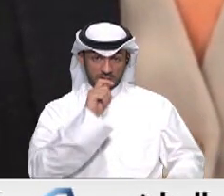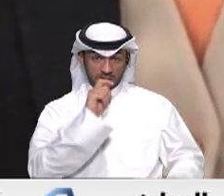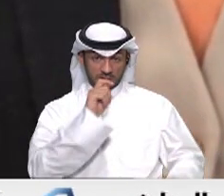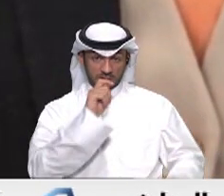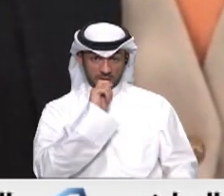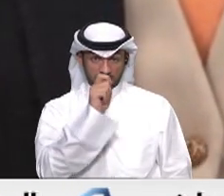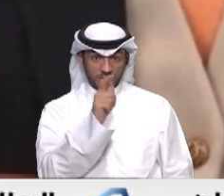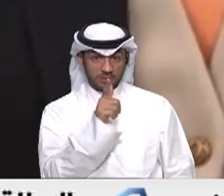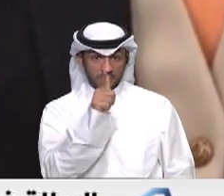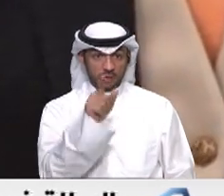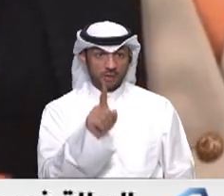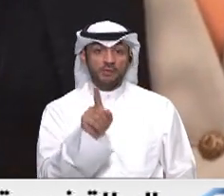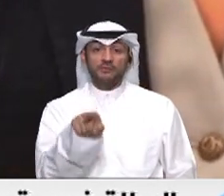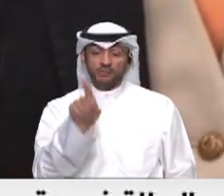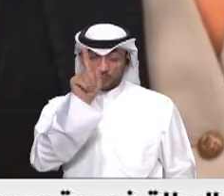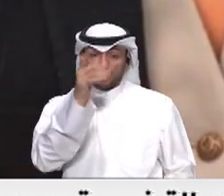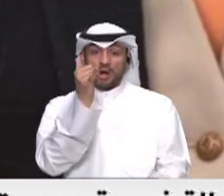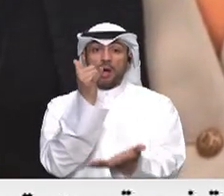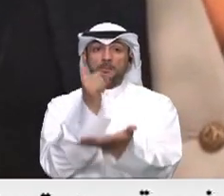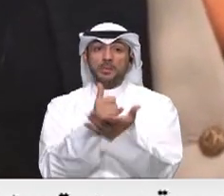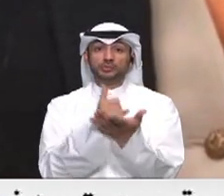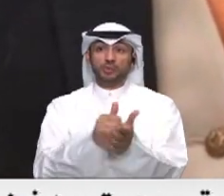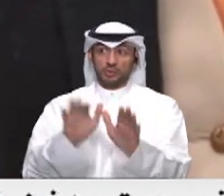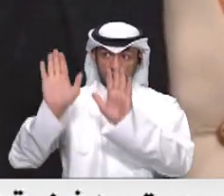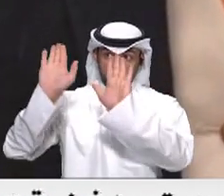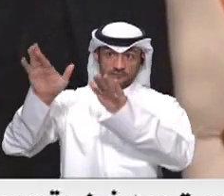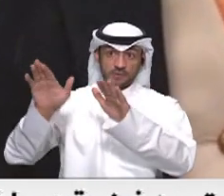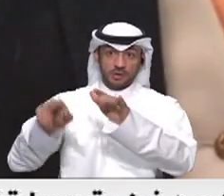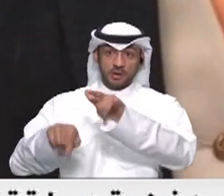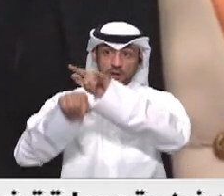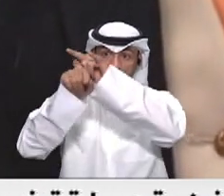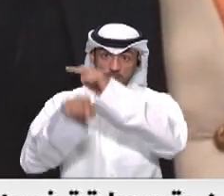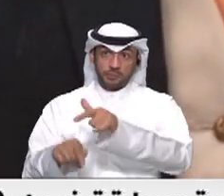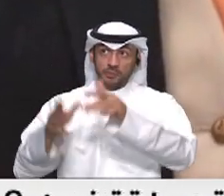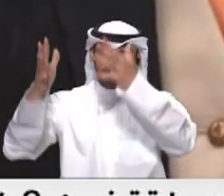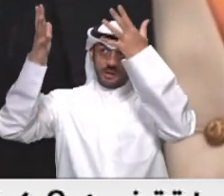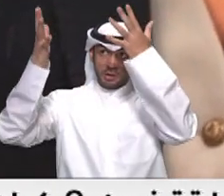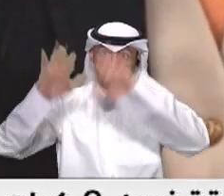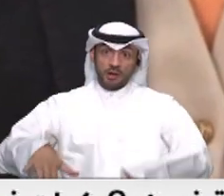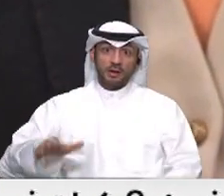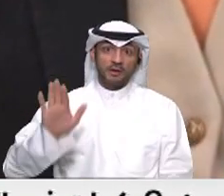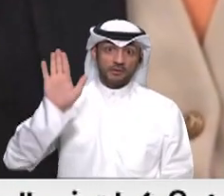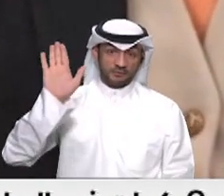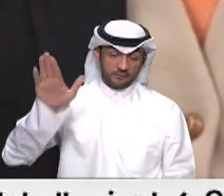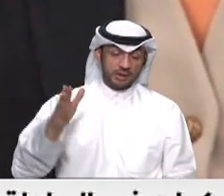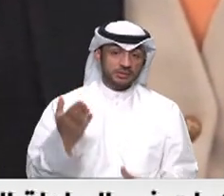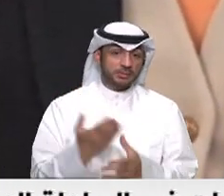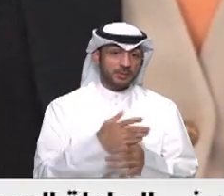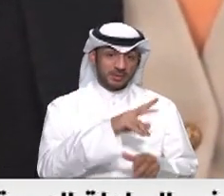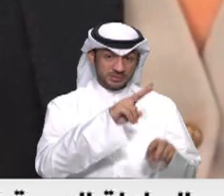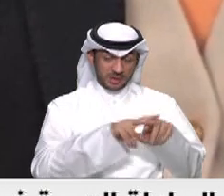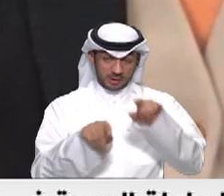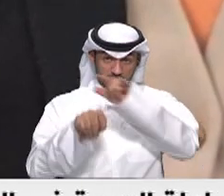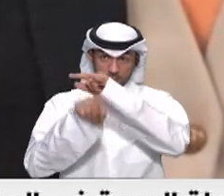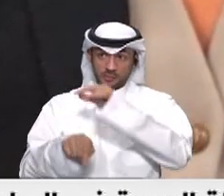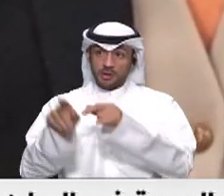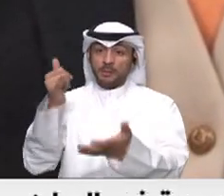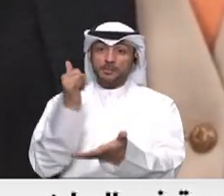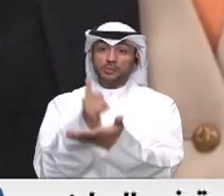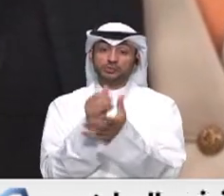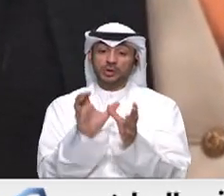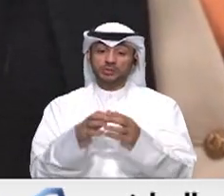هناك بينهم قيادي من حزب الله على ما يبدو في هذا المبنى، ولهذا استهدف من قبل الجانب